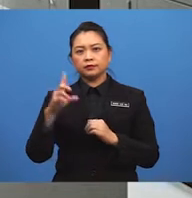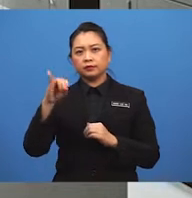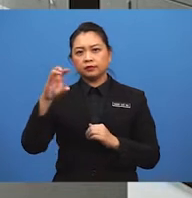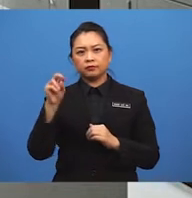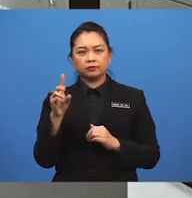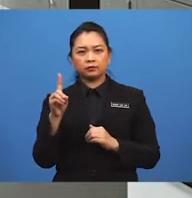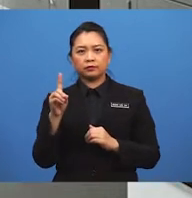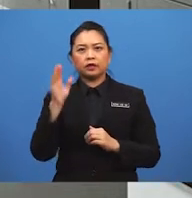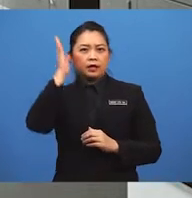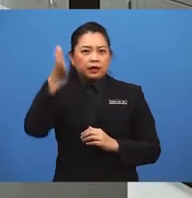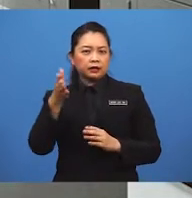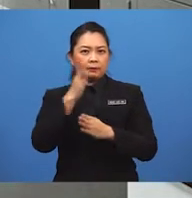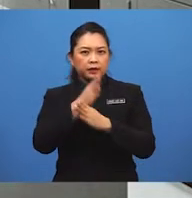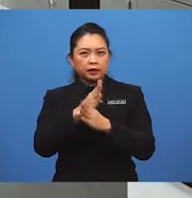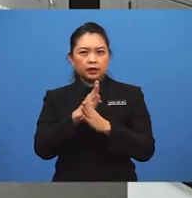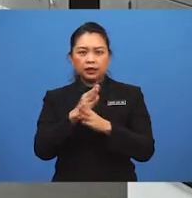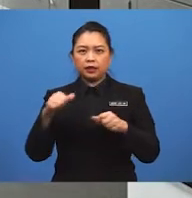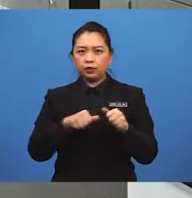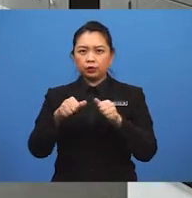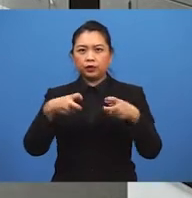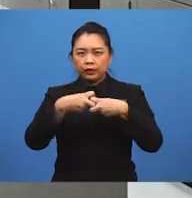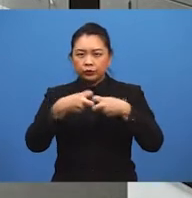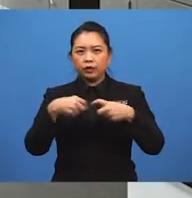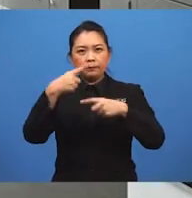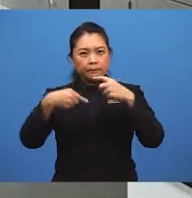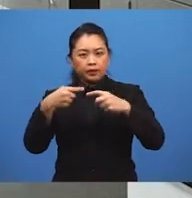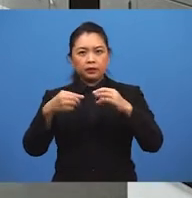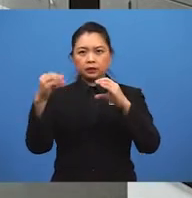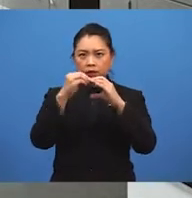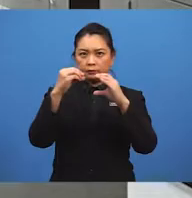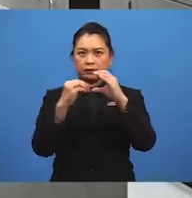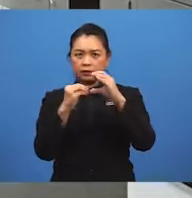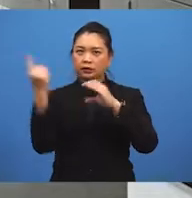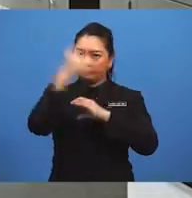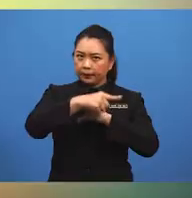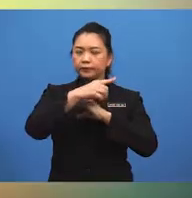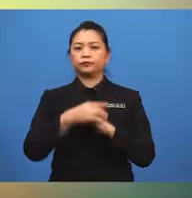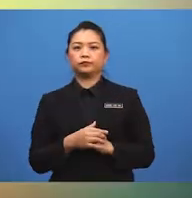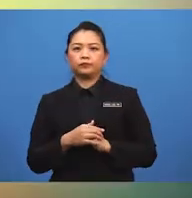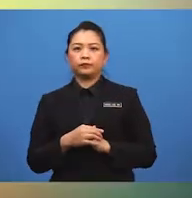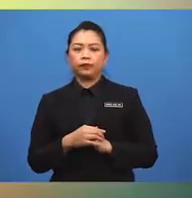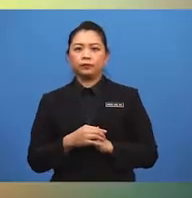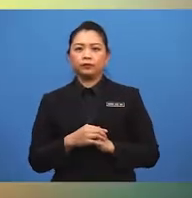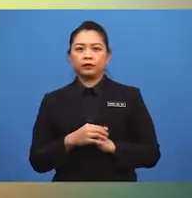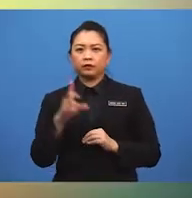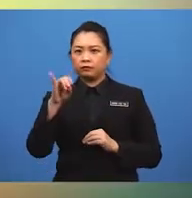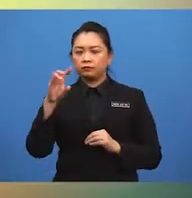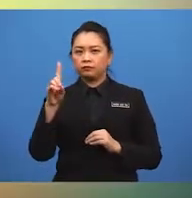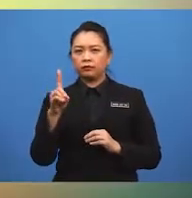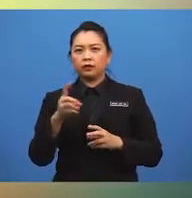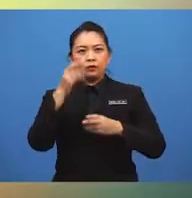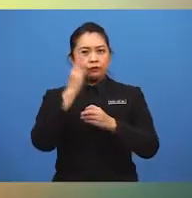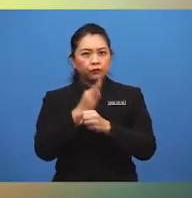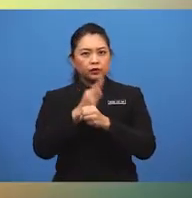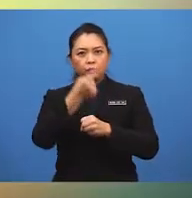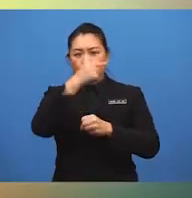Diod hanya akan membenarkan arus mengalir jika sambungan adalah secara pincang ke depan. Diod